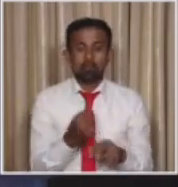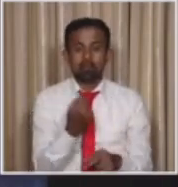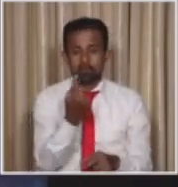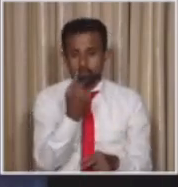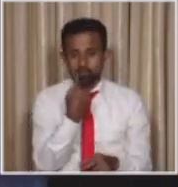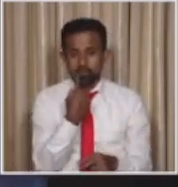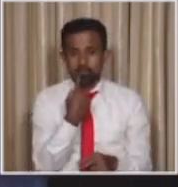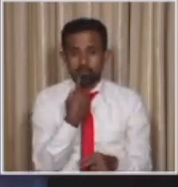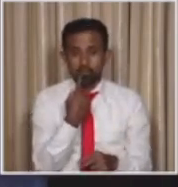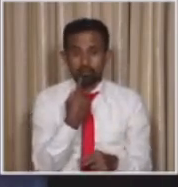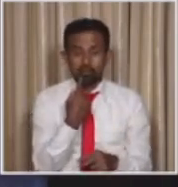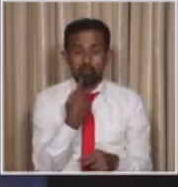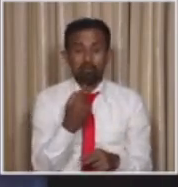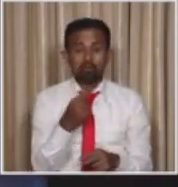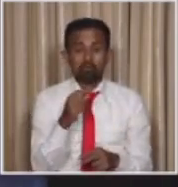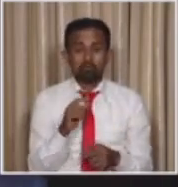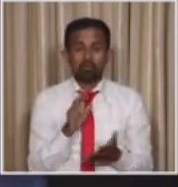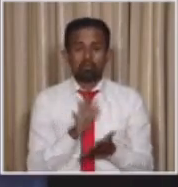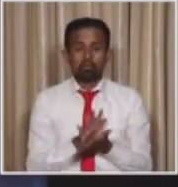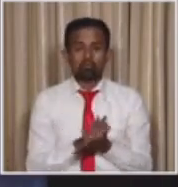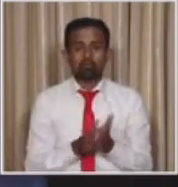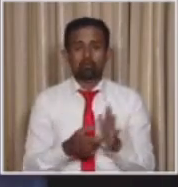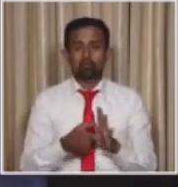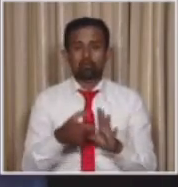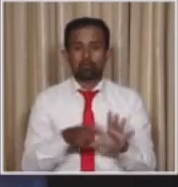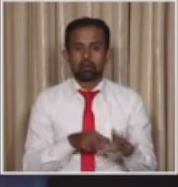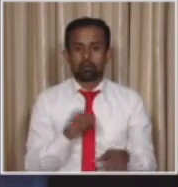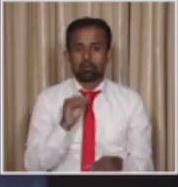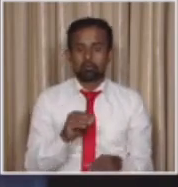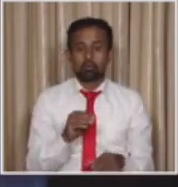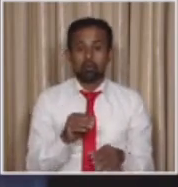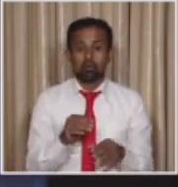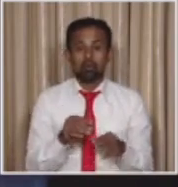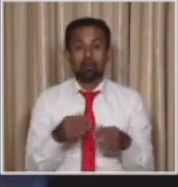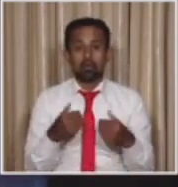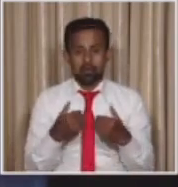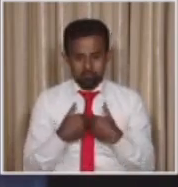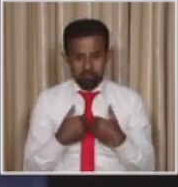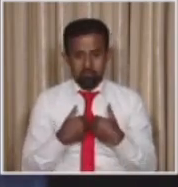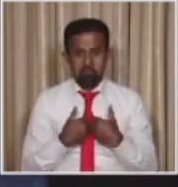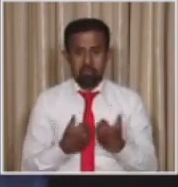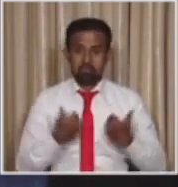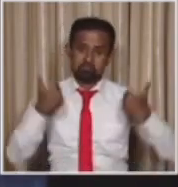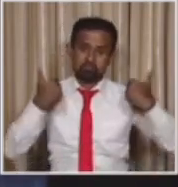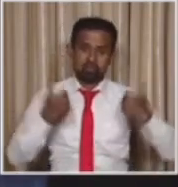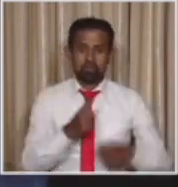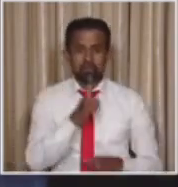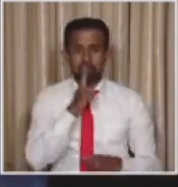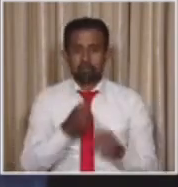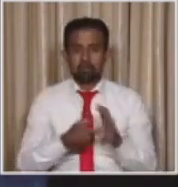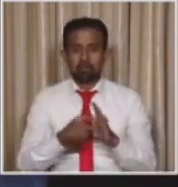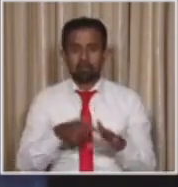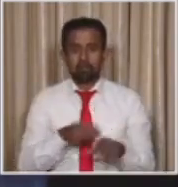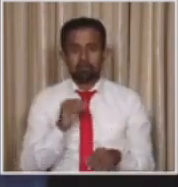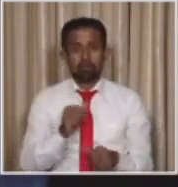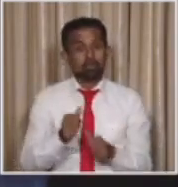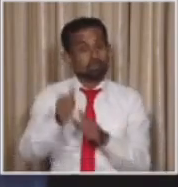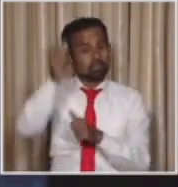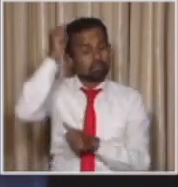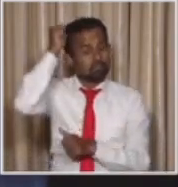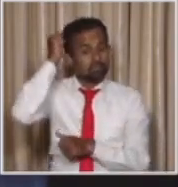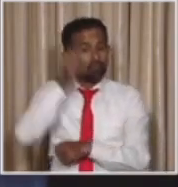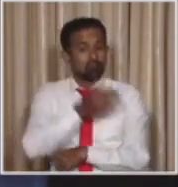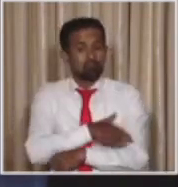වෙලා ඒ ලේබල් එක අරා සතුටු වෙන්න හදනවනම් ඒ ලේබල් එක අරා අපි තමයි වැඩෝ කියලා කියන්න හදනවනම් අපි ඉතිහාසයේ මතක් කරන